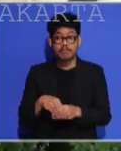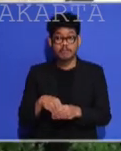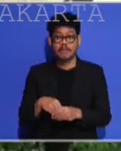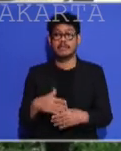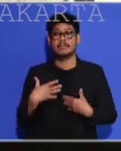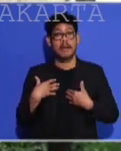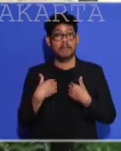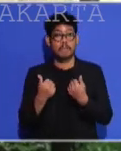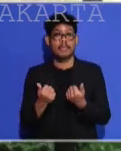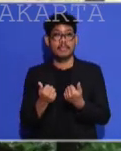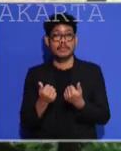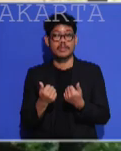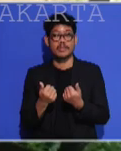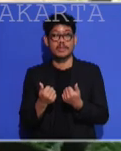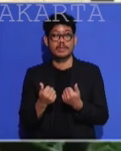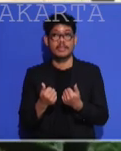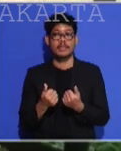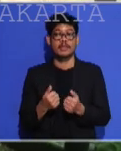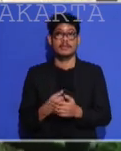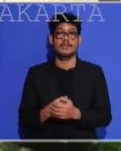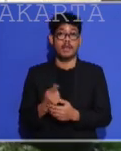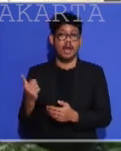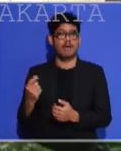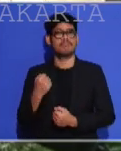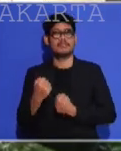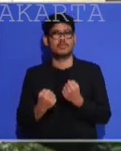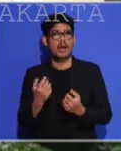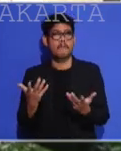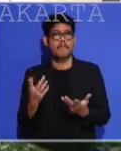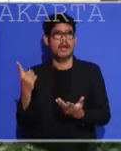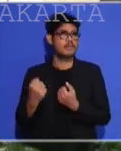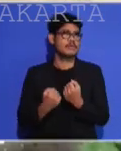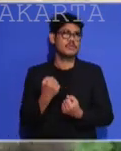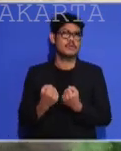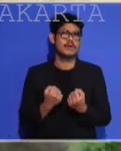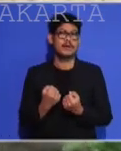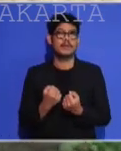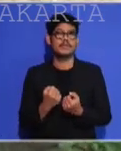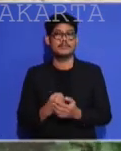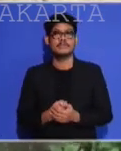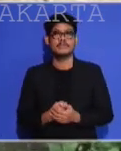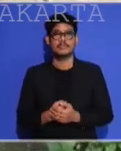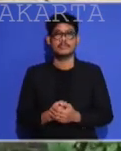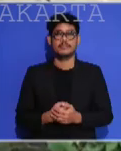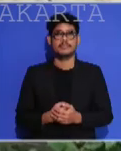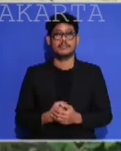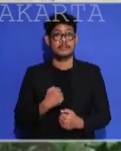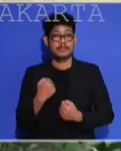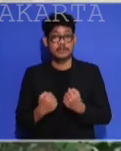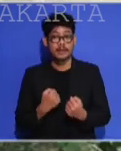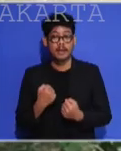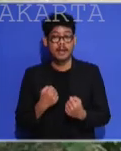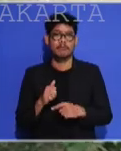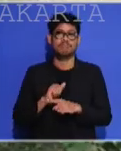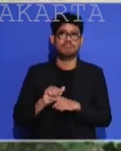Dewa Ruci. Nggih, mantep nika. Polae apa? Polae si Durna. Nindakaken manasik haji ing papan